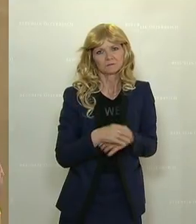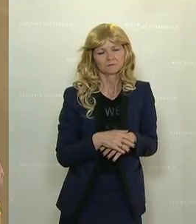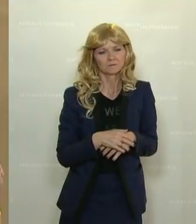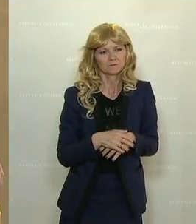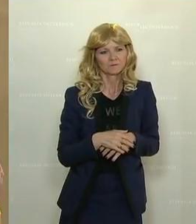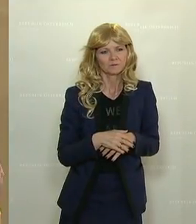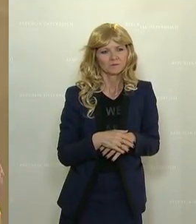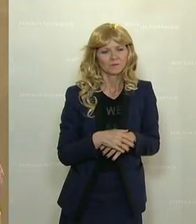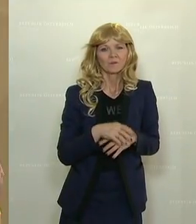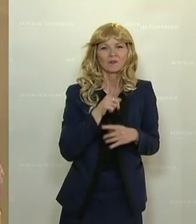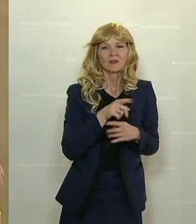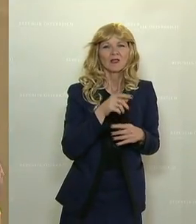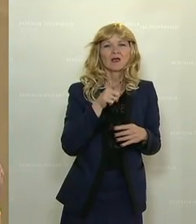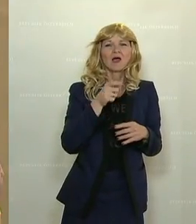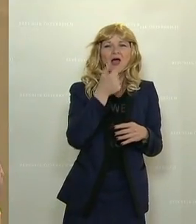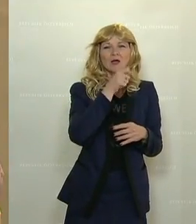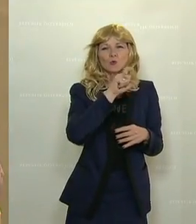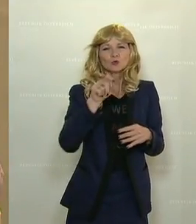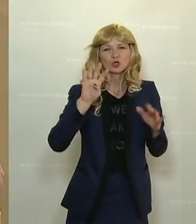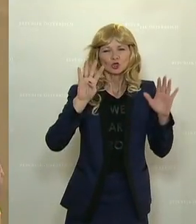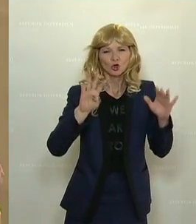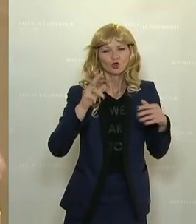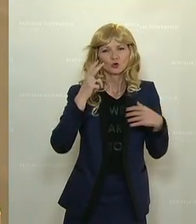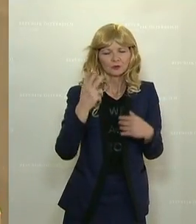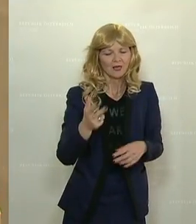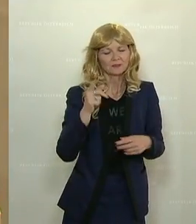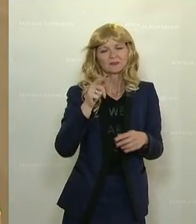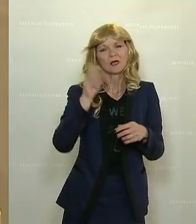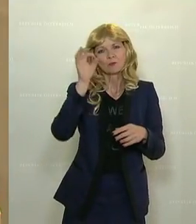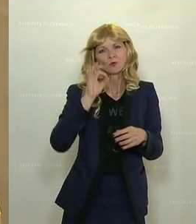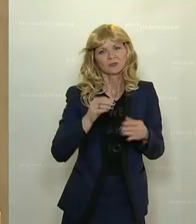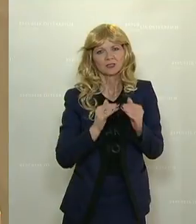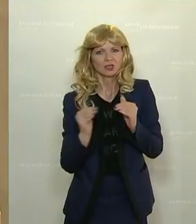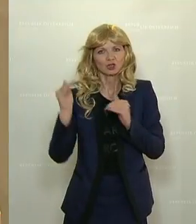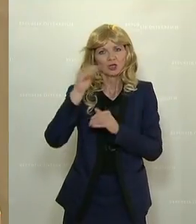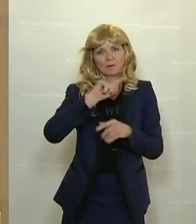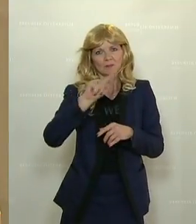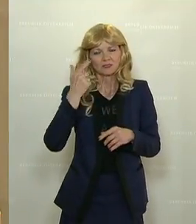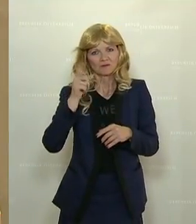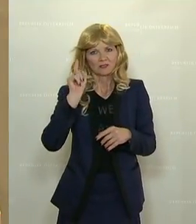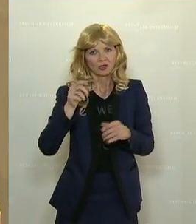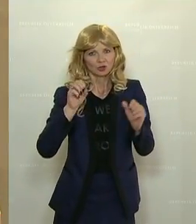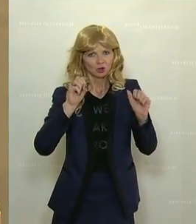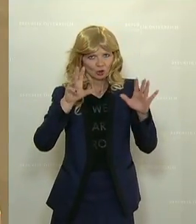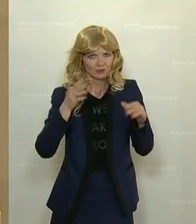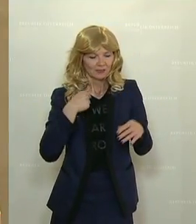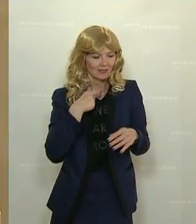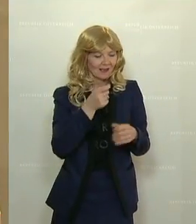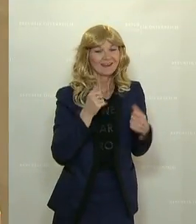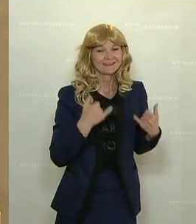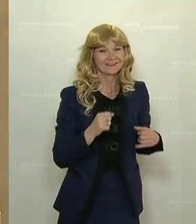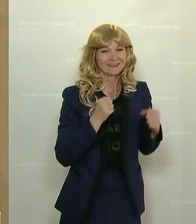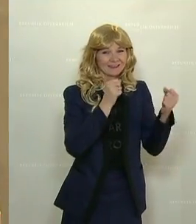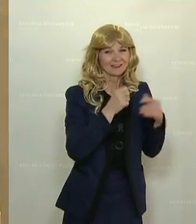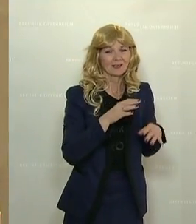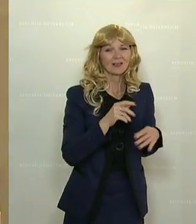um 139% gestiegen. Aktuell haben wir in diesem Bereich 97.757